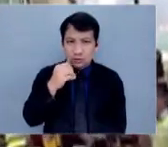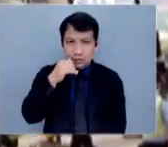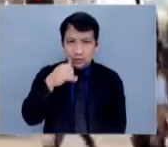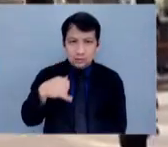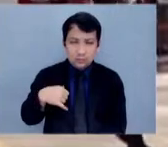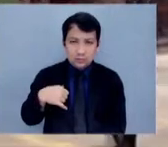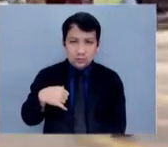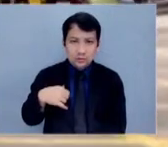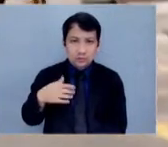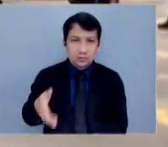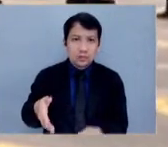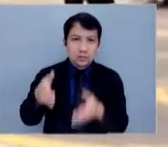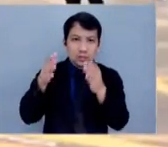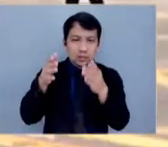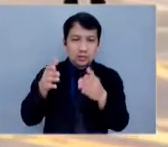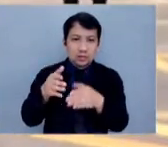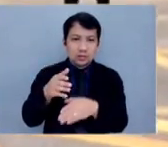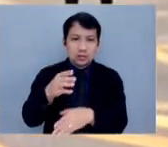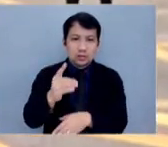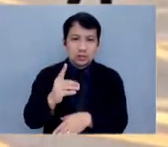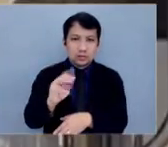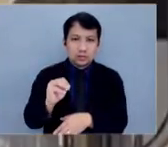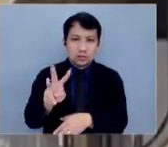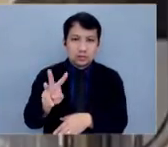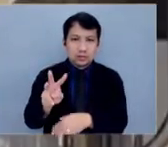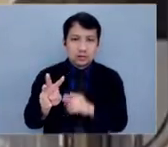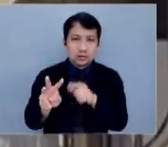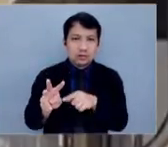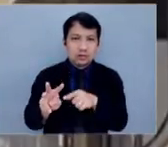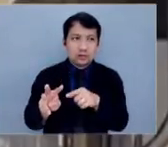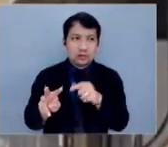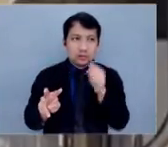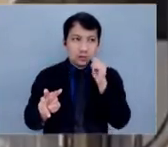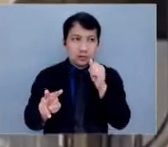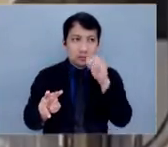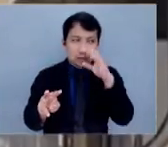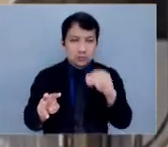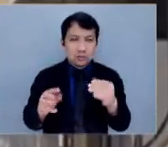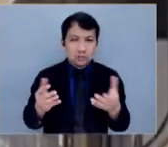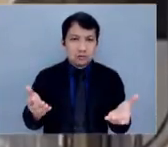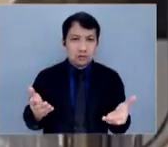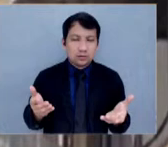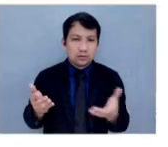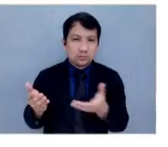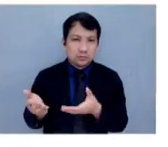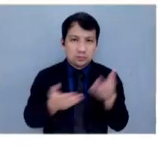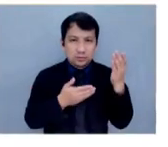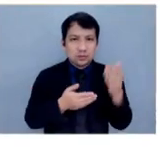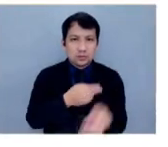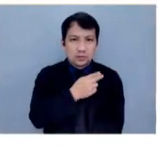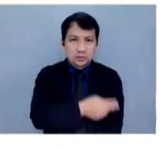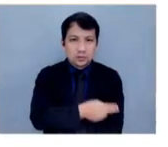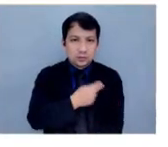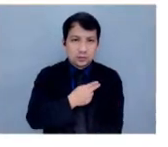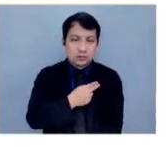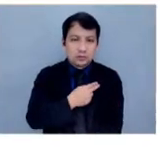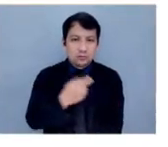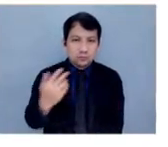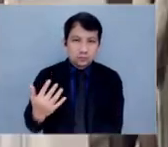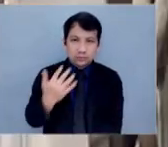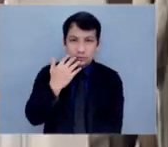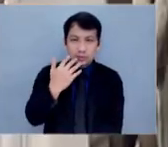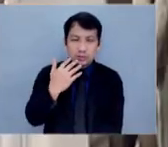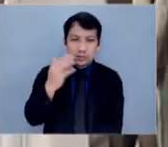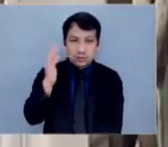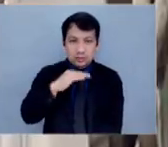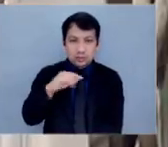yan ng Department of Migrant Workers. Isang Pinay na senior citizen ang dinala sa ospital matapos makalanghap ng usok ang isa